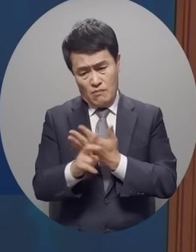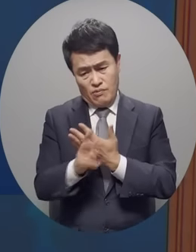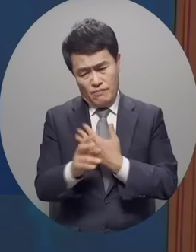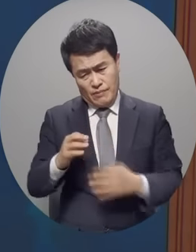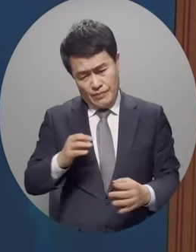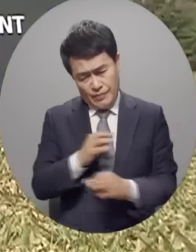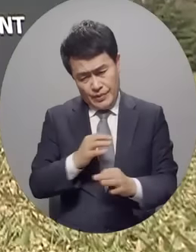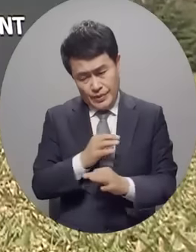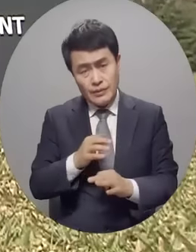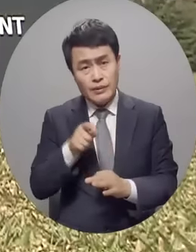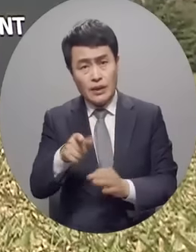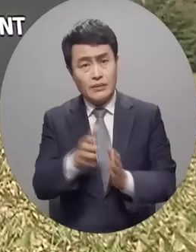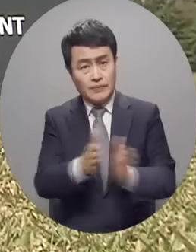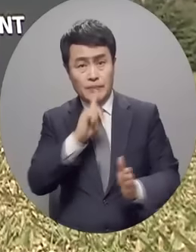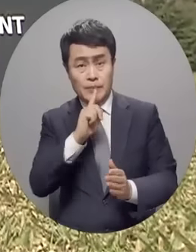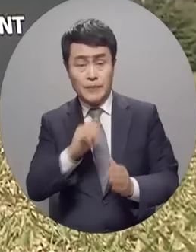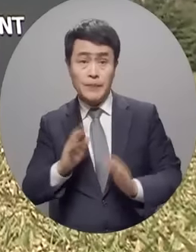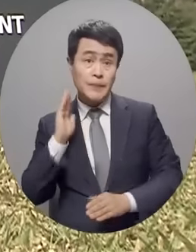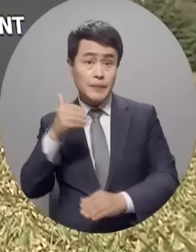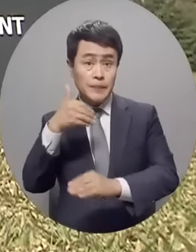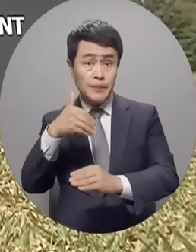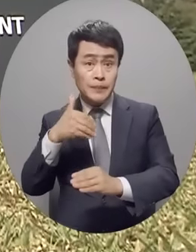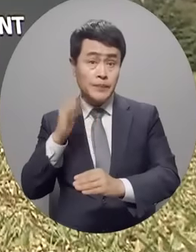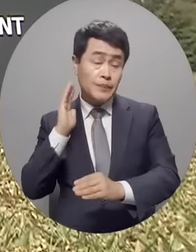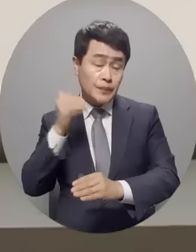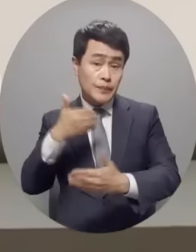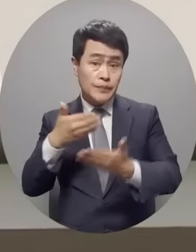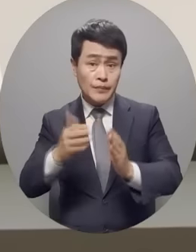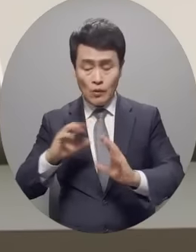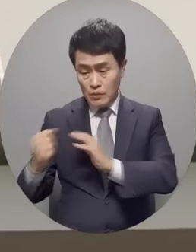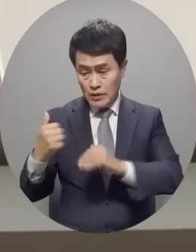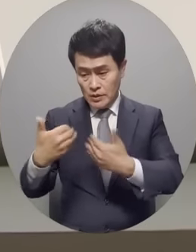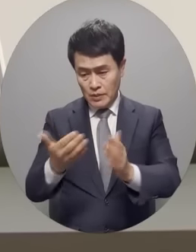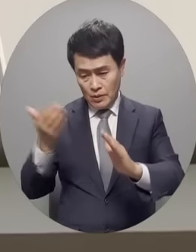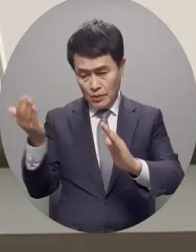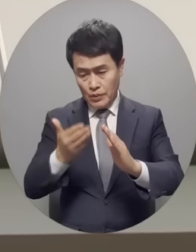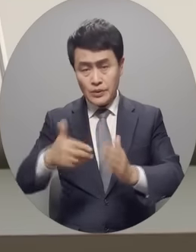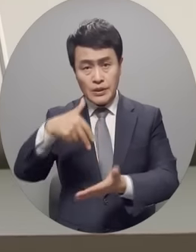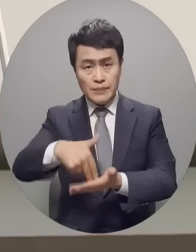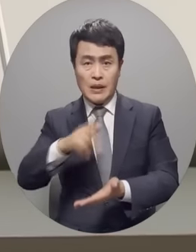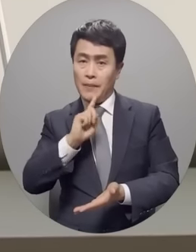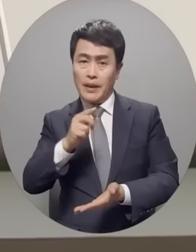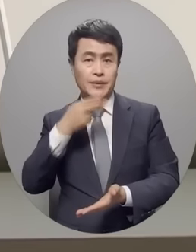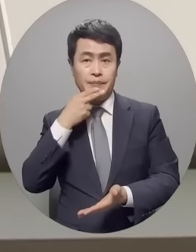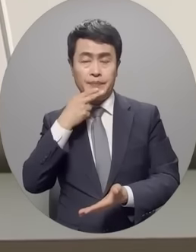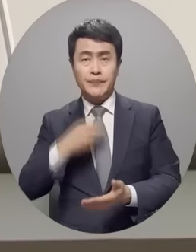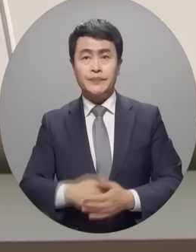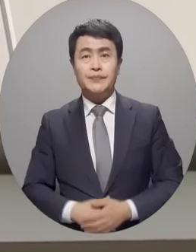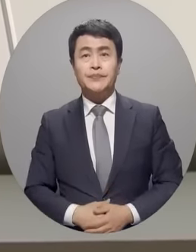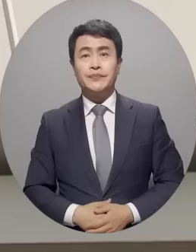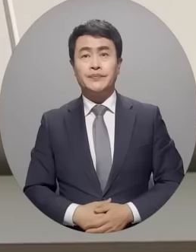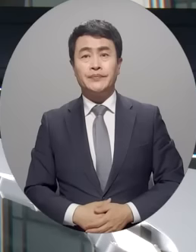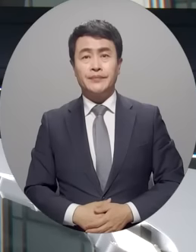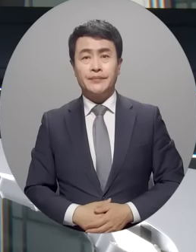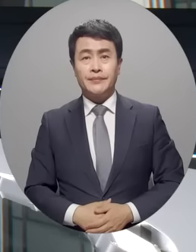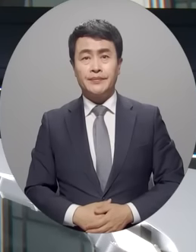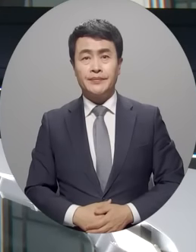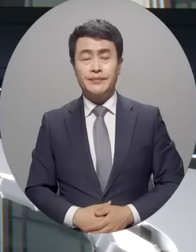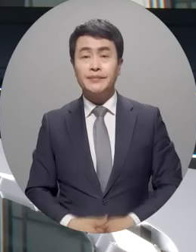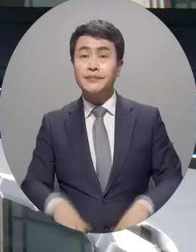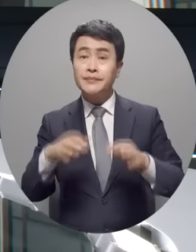열렸습니다. 대통령실과 국민의힘은 공식 입장을 내지 않았습니다. MBC 뉴스 구성입니다.